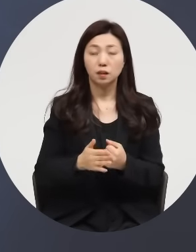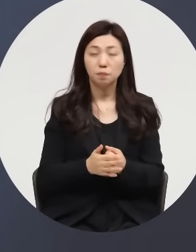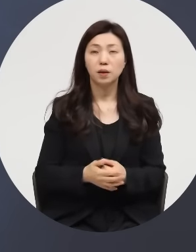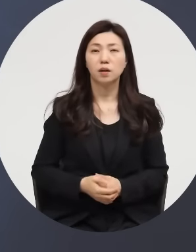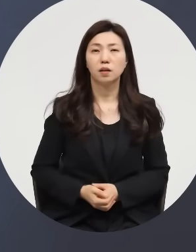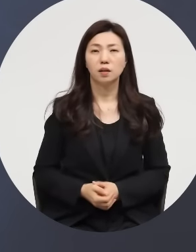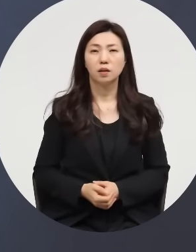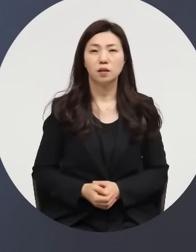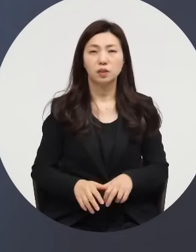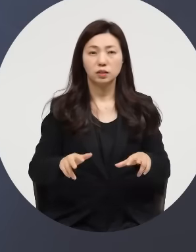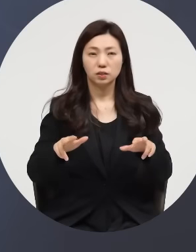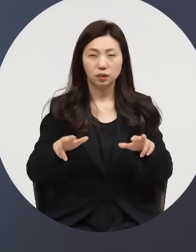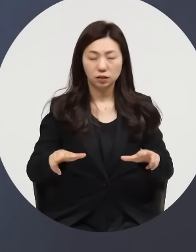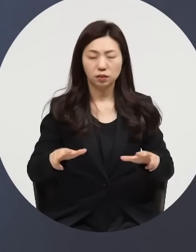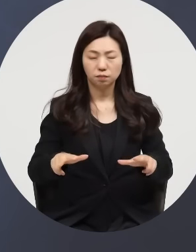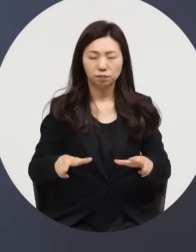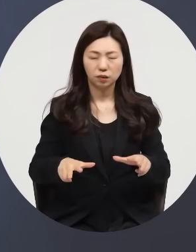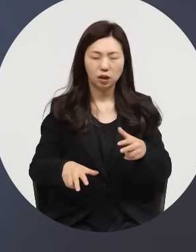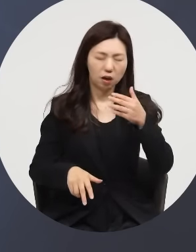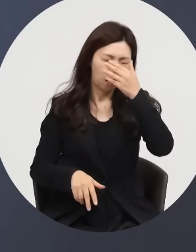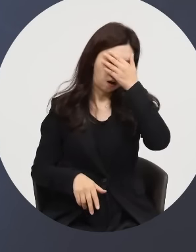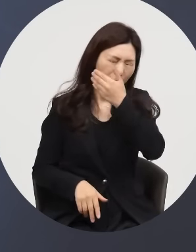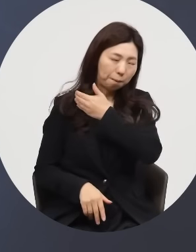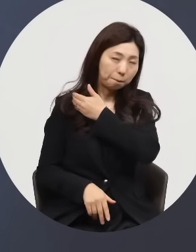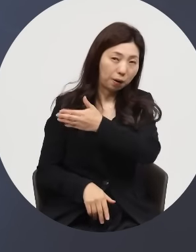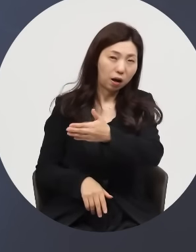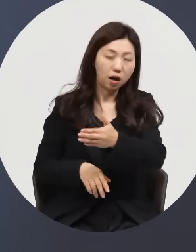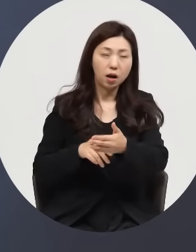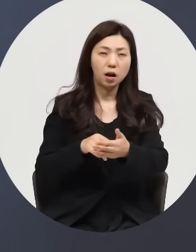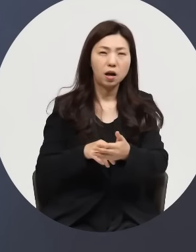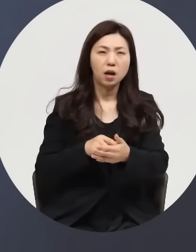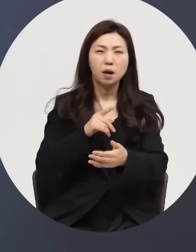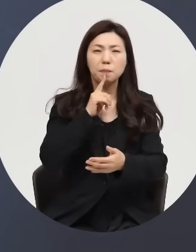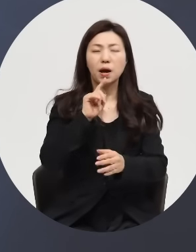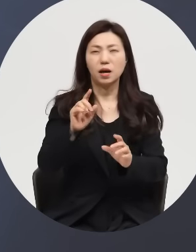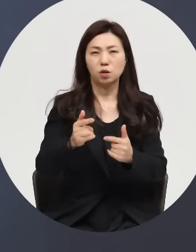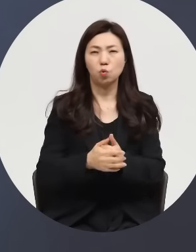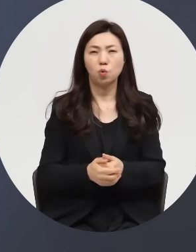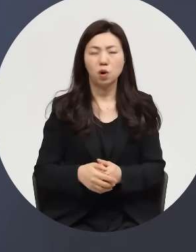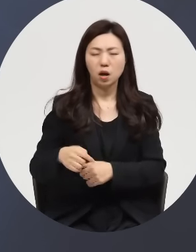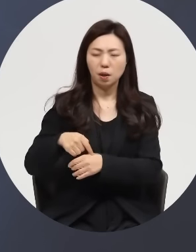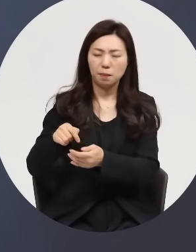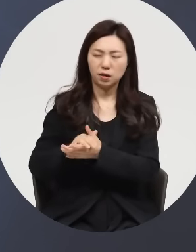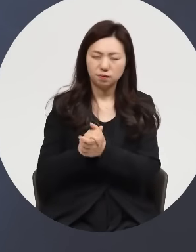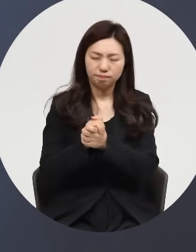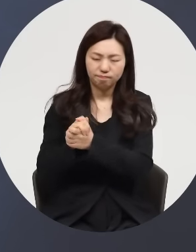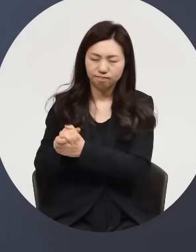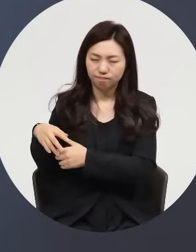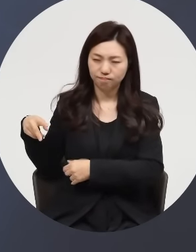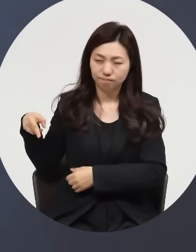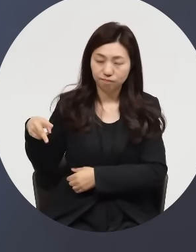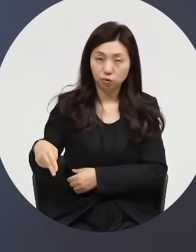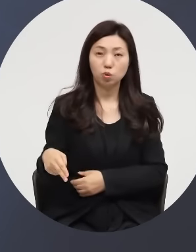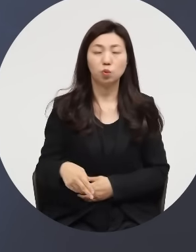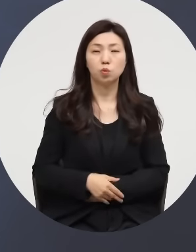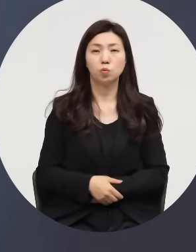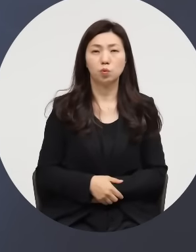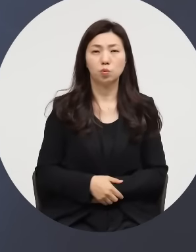딱 여기서 뭐 무슨 외면하라는 게 아니라 마음을 딱 끊고 정을